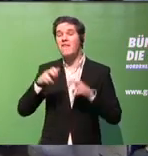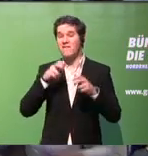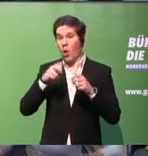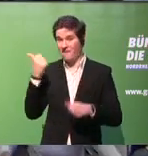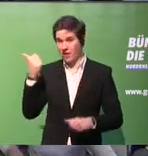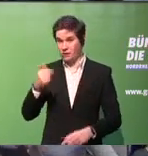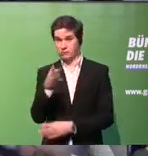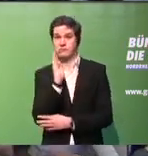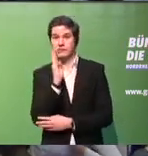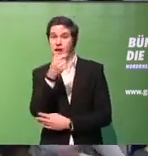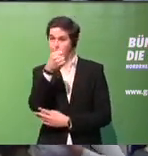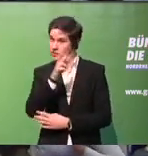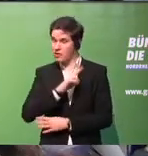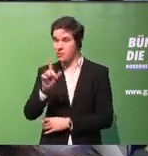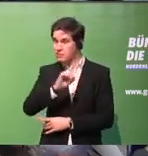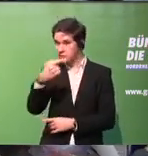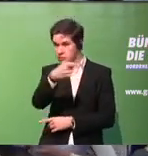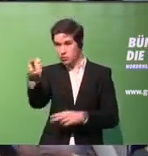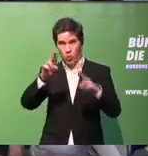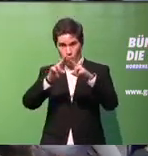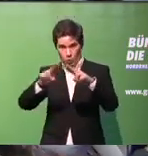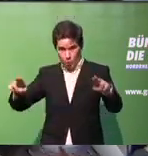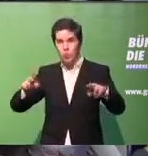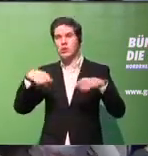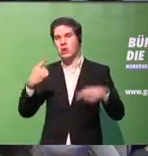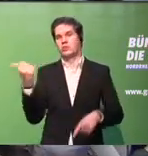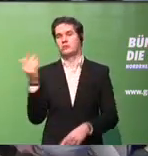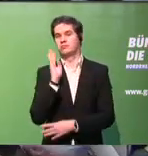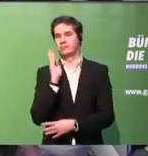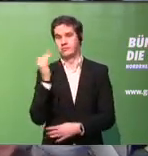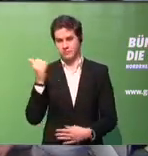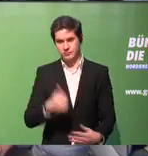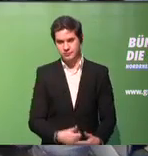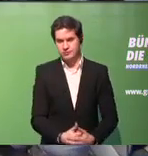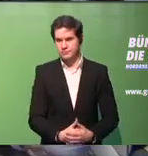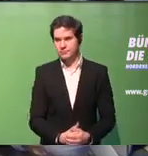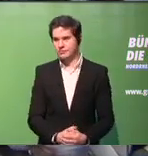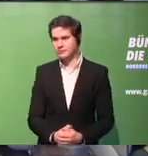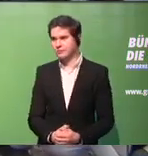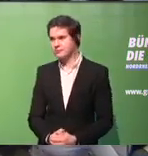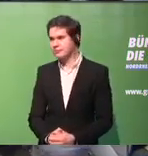zur Ruhe gefunden habt. Wolfgang, bitteschön.